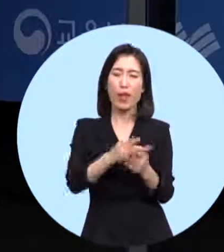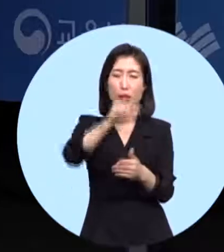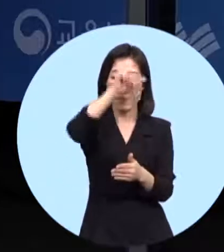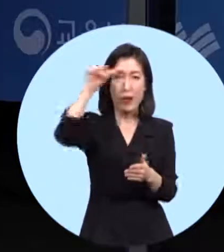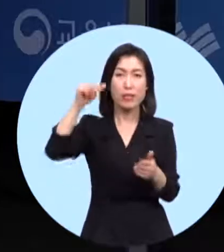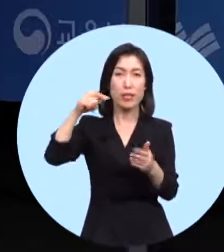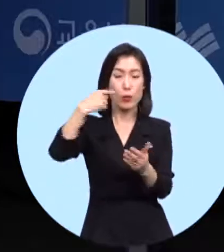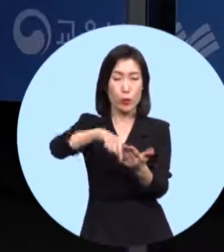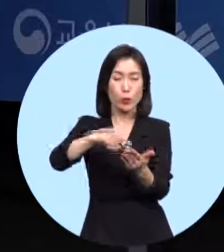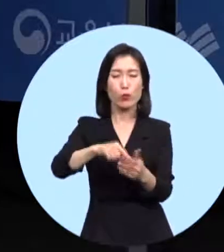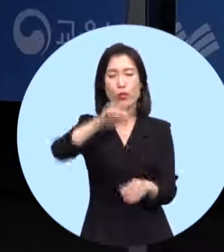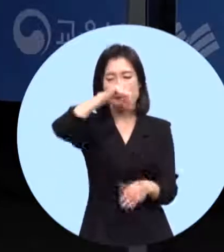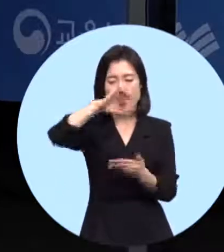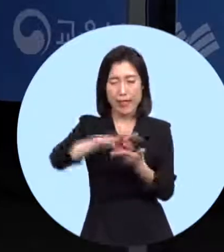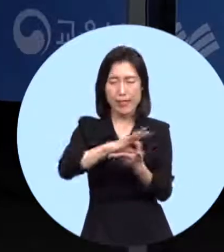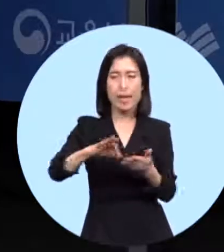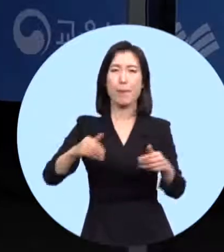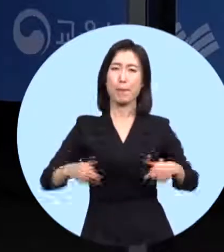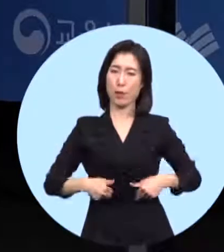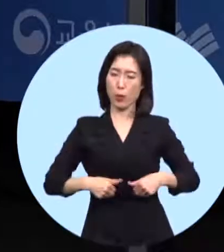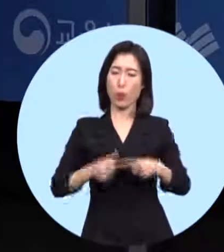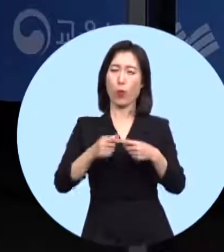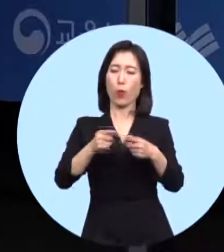재정도 필요하고 또